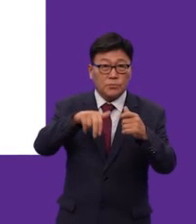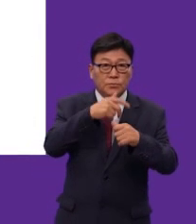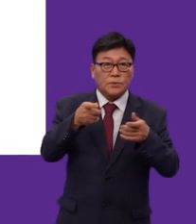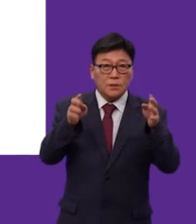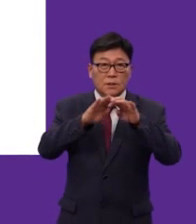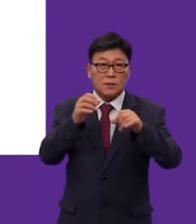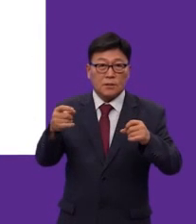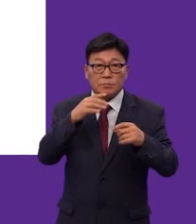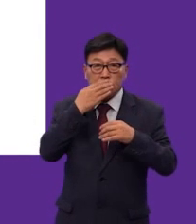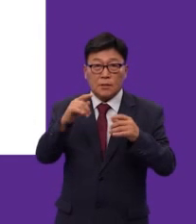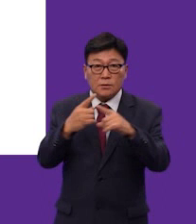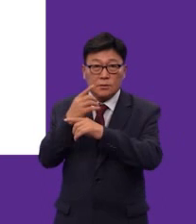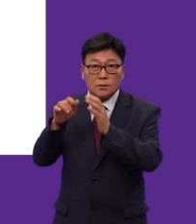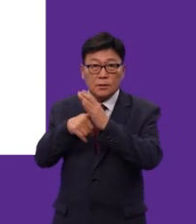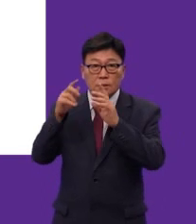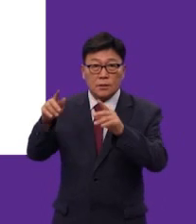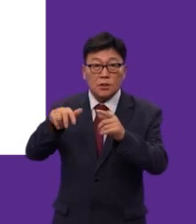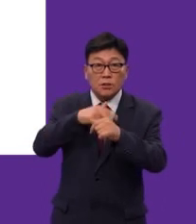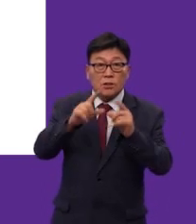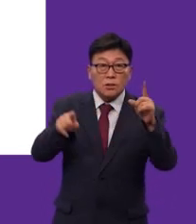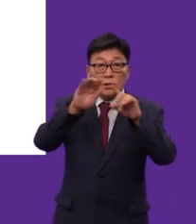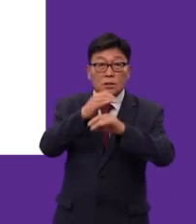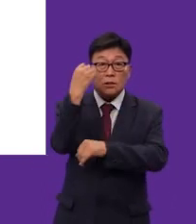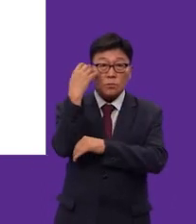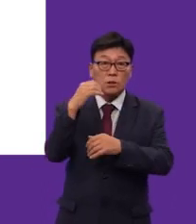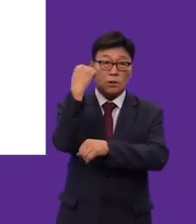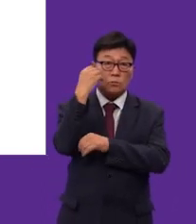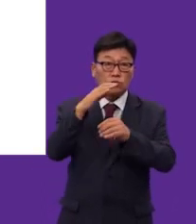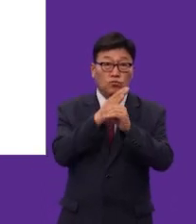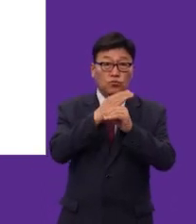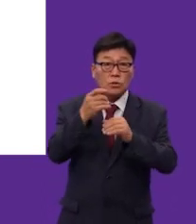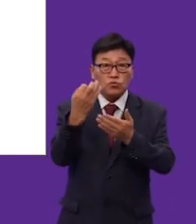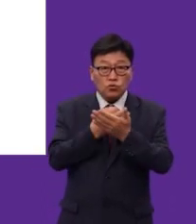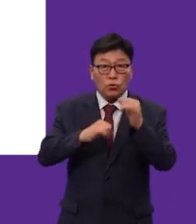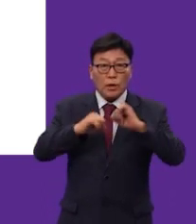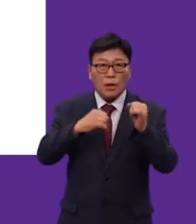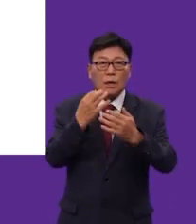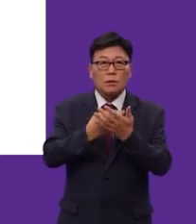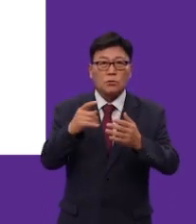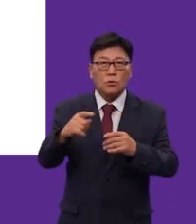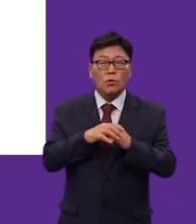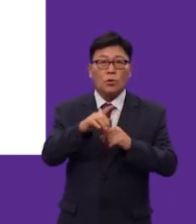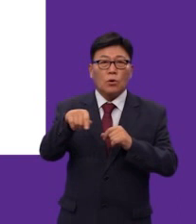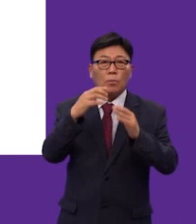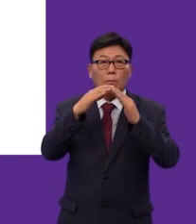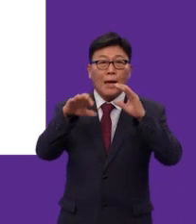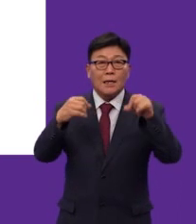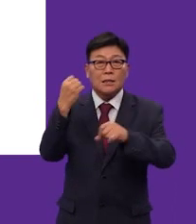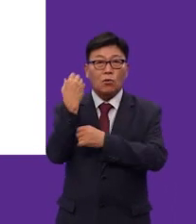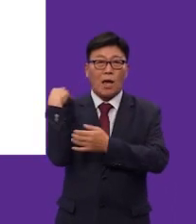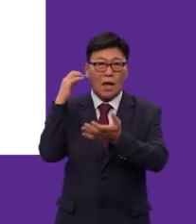전환, 즉 현재의 거점시설은 기반을 중심으로 수익활동, 운영비 확보, 마을의 한원이라는 고정적 운영 방침을